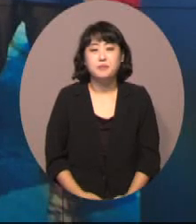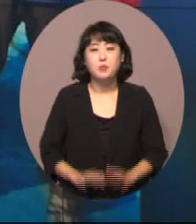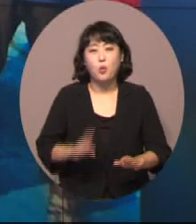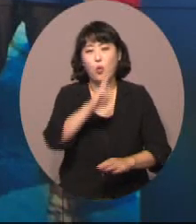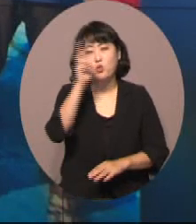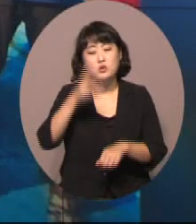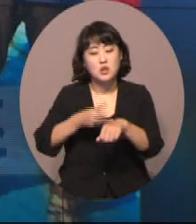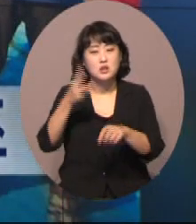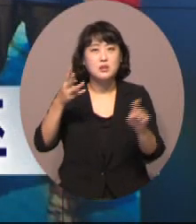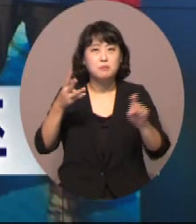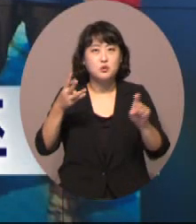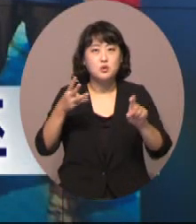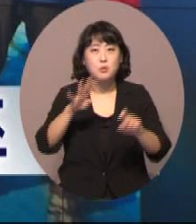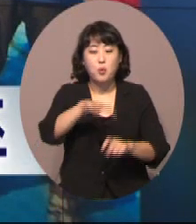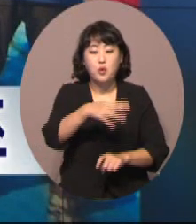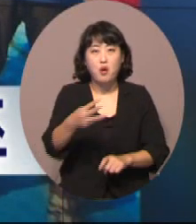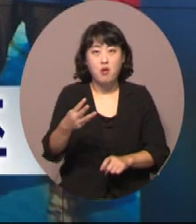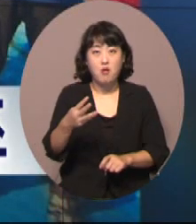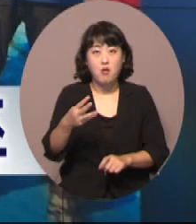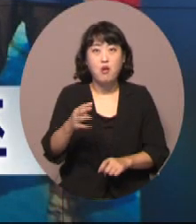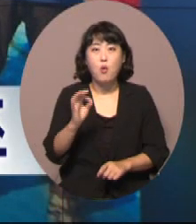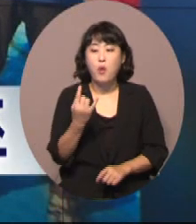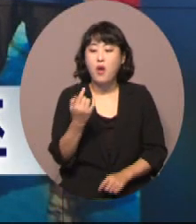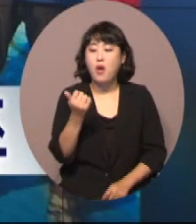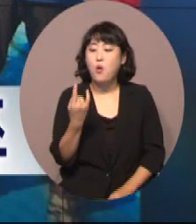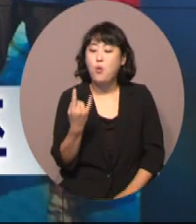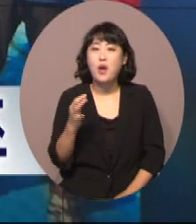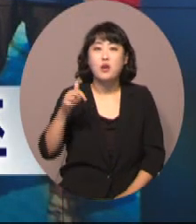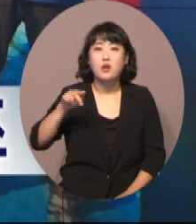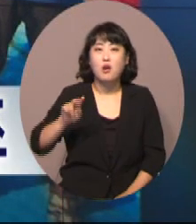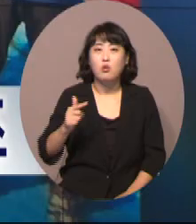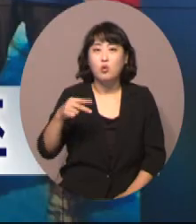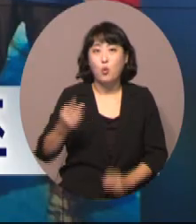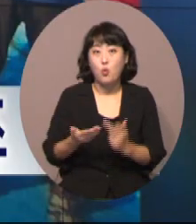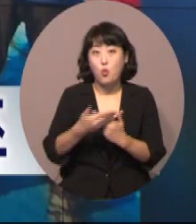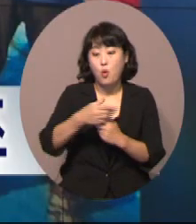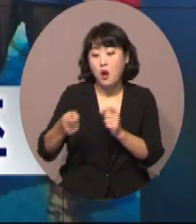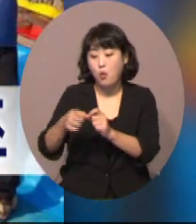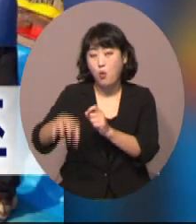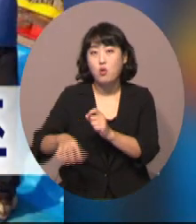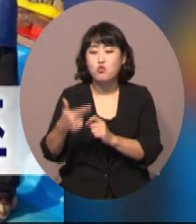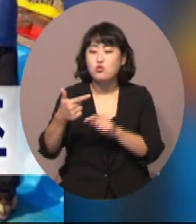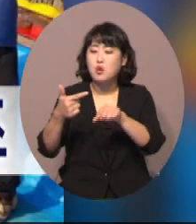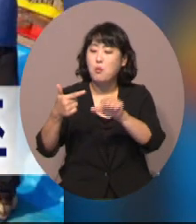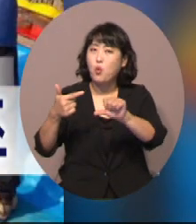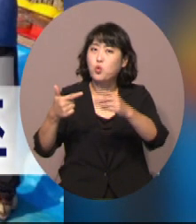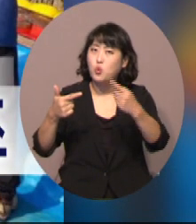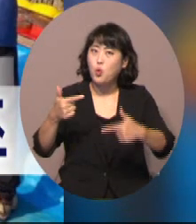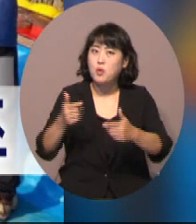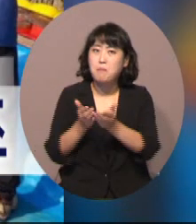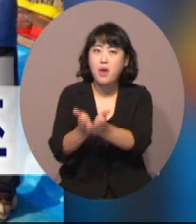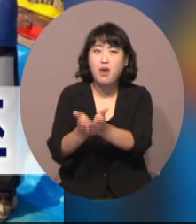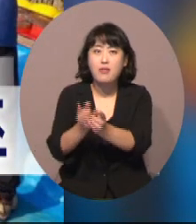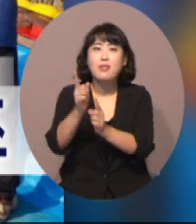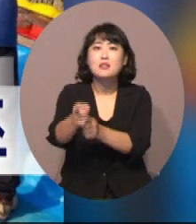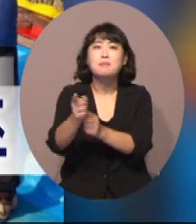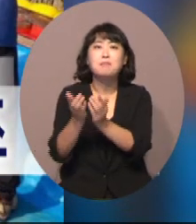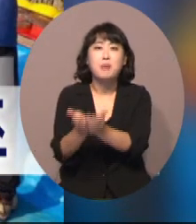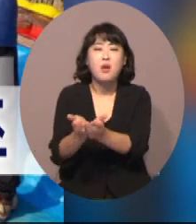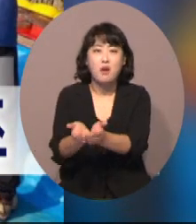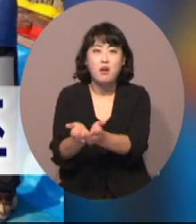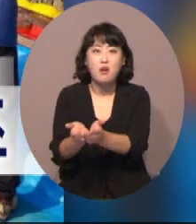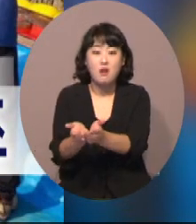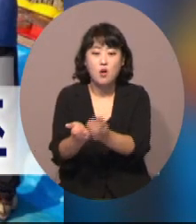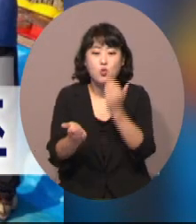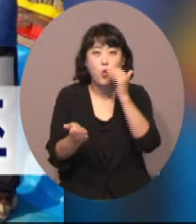오늘 오후 3시 10분 쯤 보령시 500면 외횡견도 인근해상에서 6.5톤 급 낚시 어선이 좌초돼 배